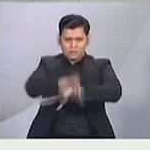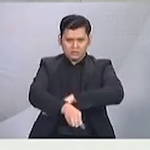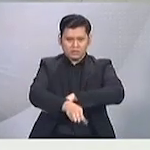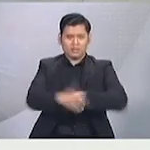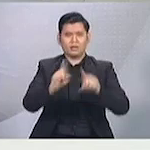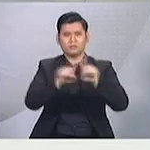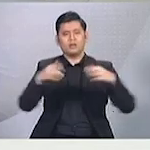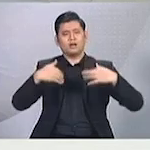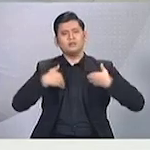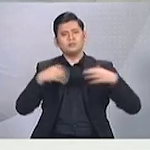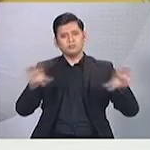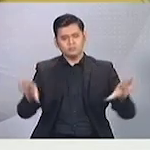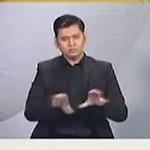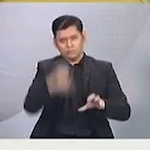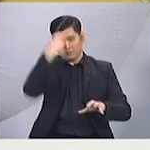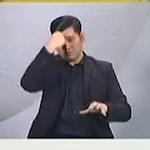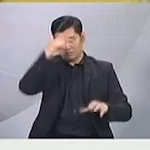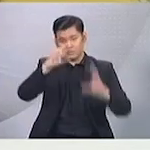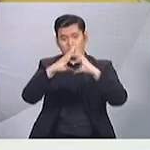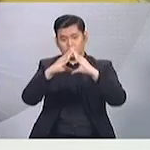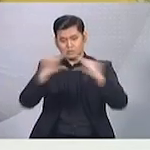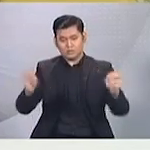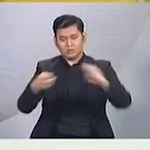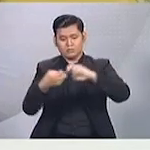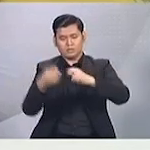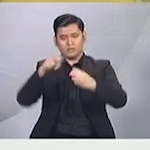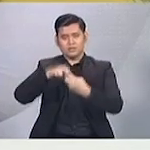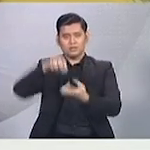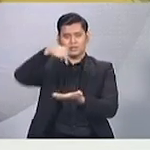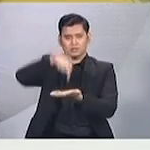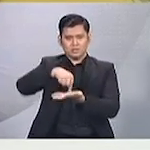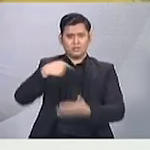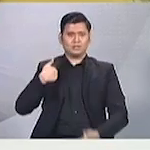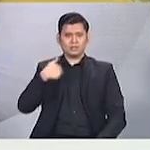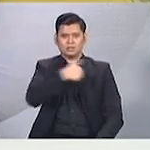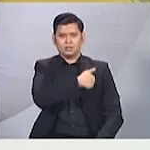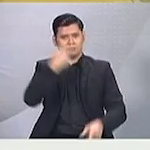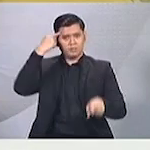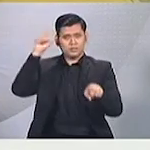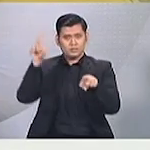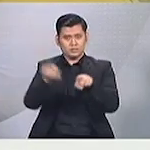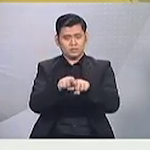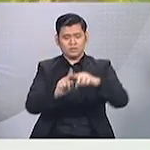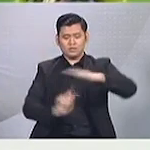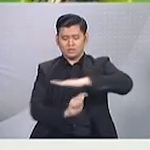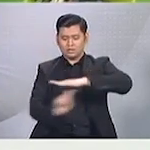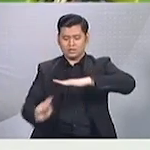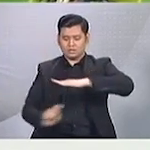dilakukan. Oleh itu, untuk menyelesaikan isu ini, maka kita telah bersetuju membenarkan taska